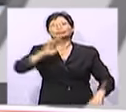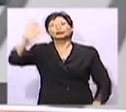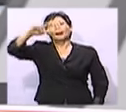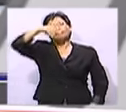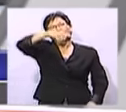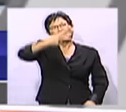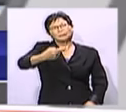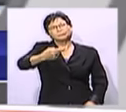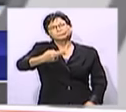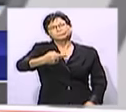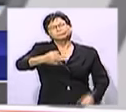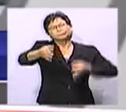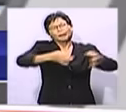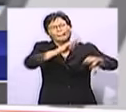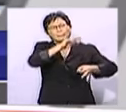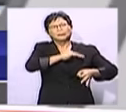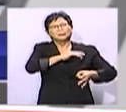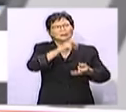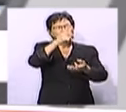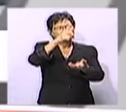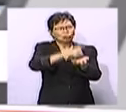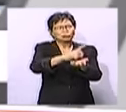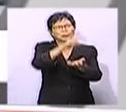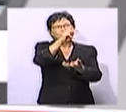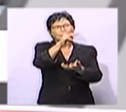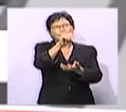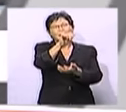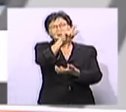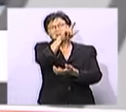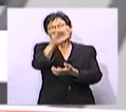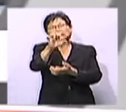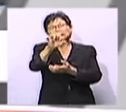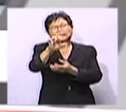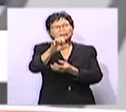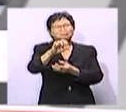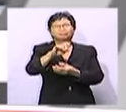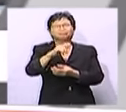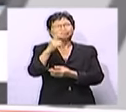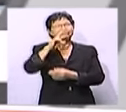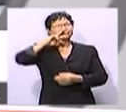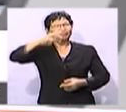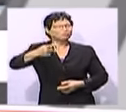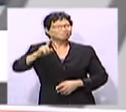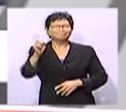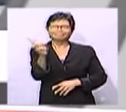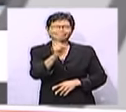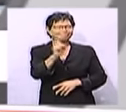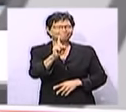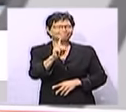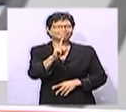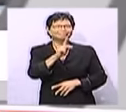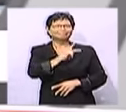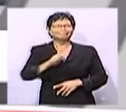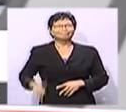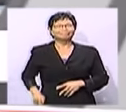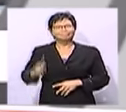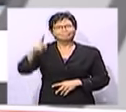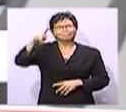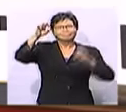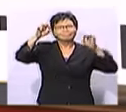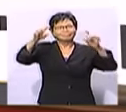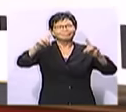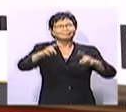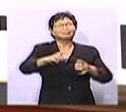Pakatan Harapan. Jelas Menterinya Dr. Mazli Malik, sebarang pusingan U tidak akan dilakukan kementerian. Menurut Dr.